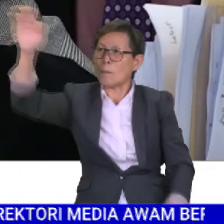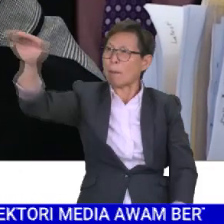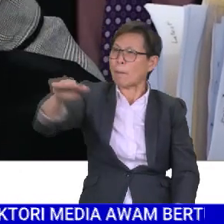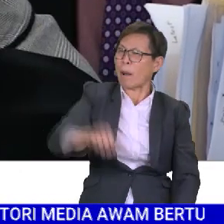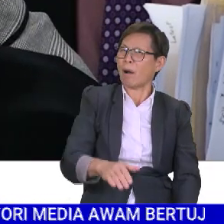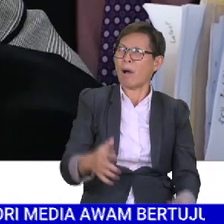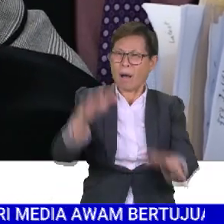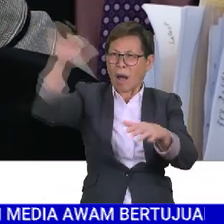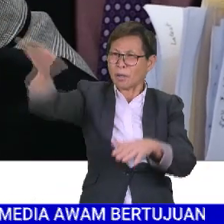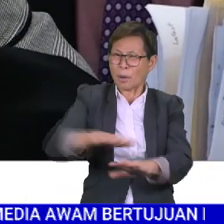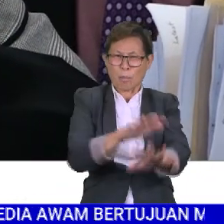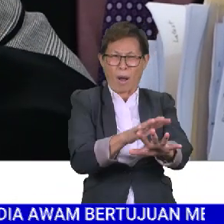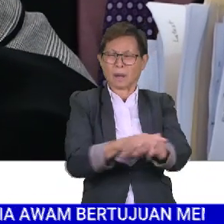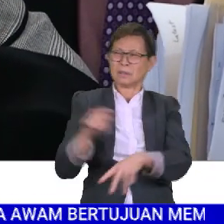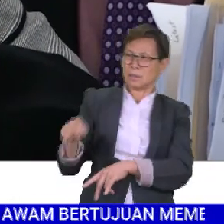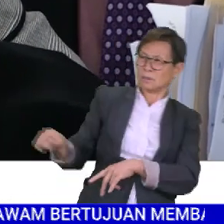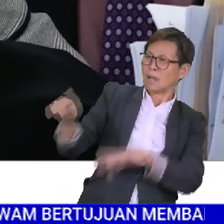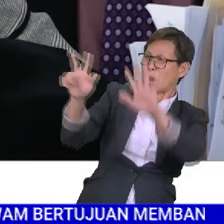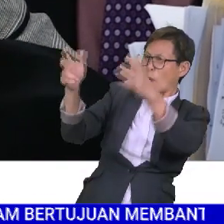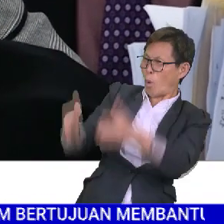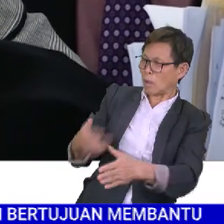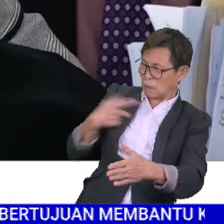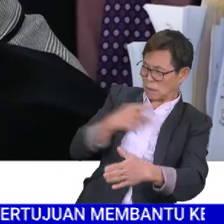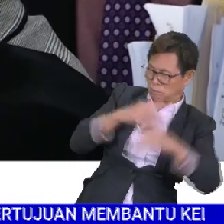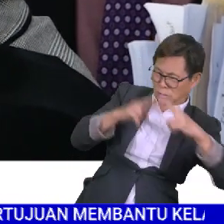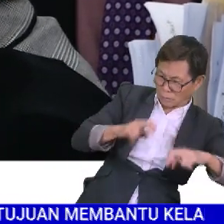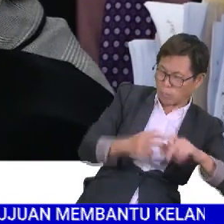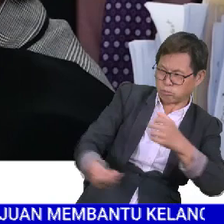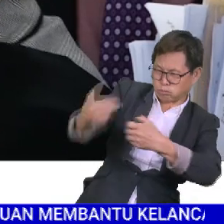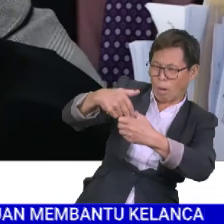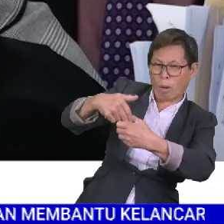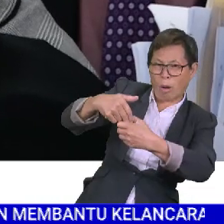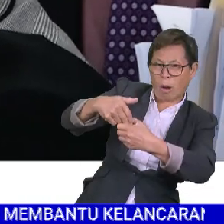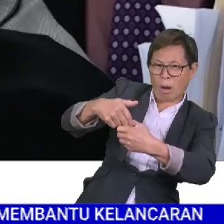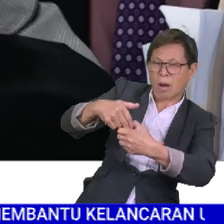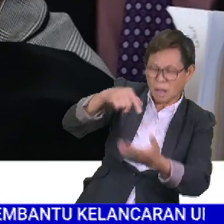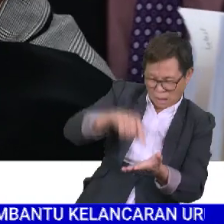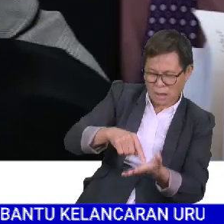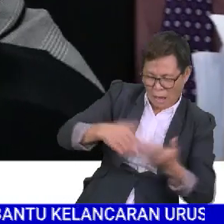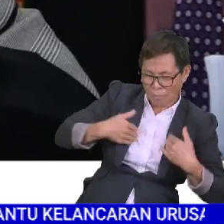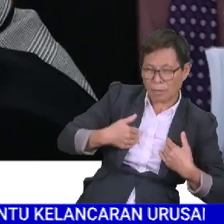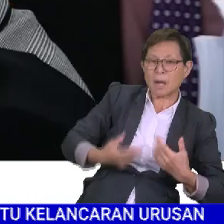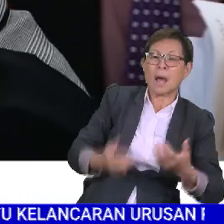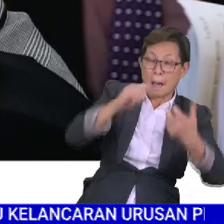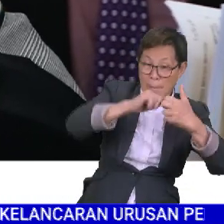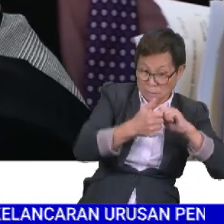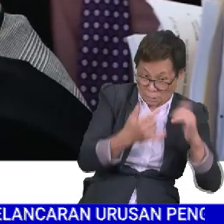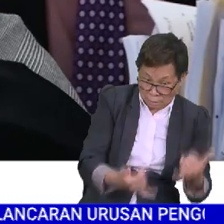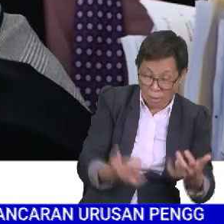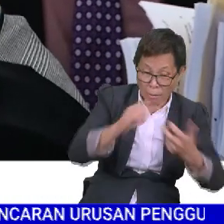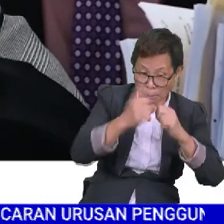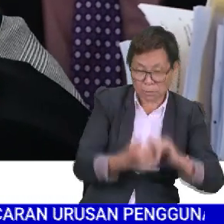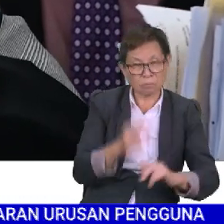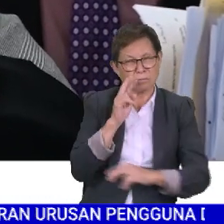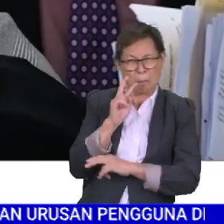kan? Lepas itu, dia orang ni kita siasat ni memang adanya penglibatan lah dalam perkara ni. Jadi isu sekarang ni ialah